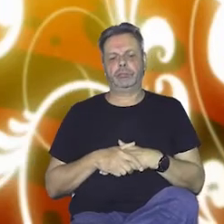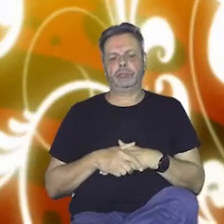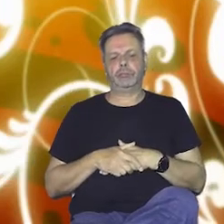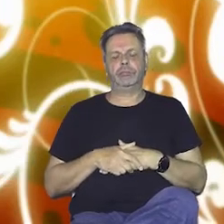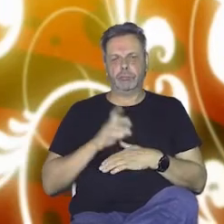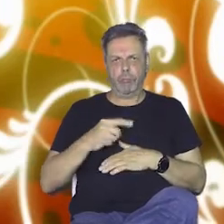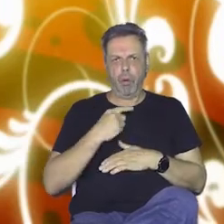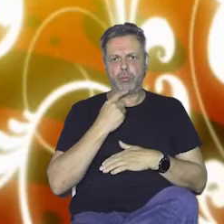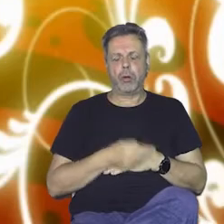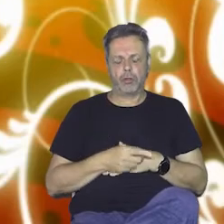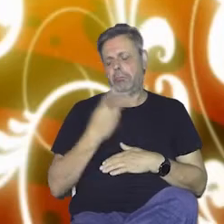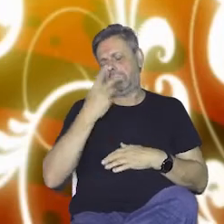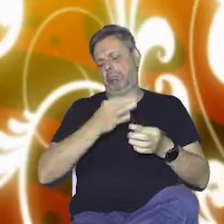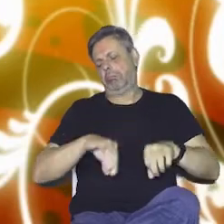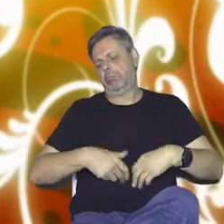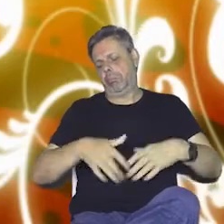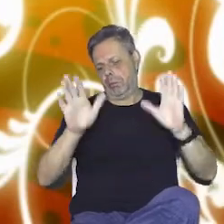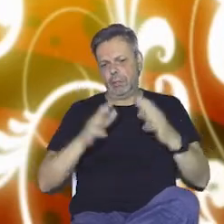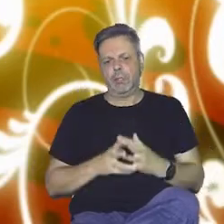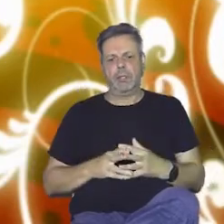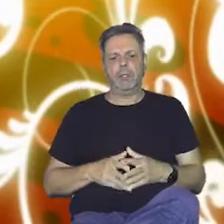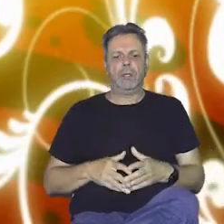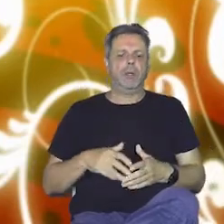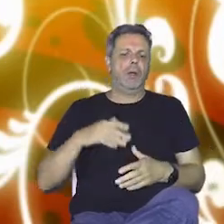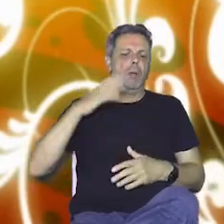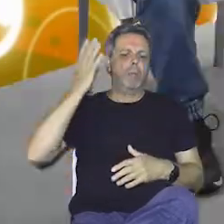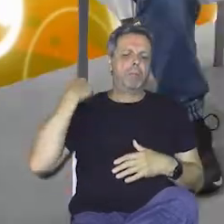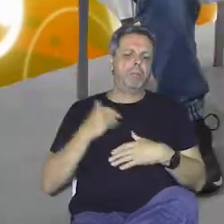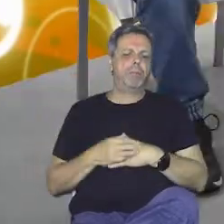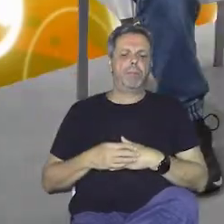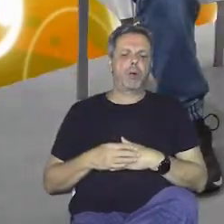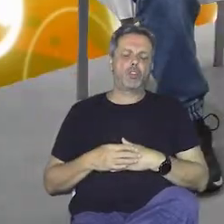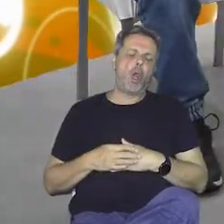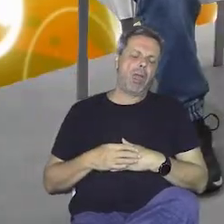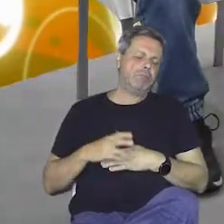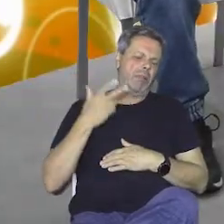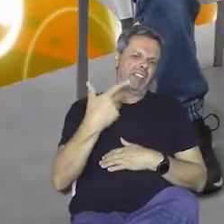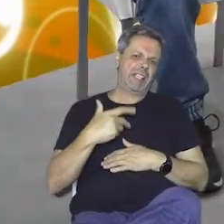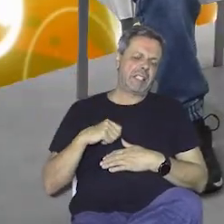to reći? Da. Sve. Prošlo je to pre 30 godina,